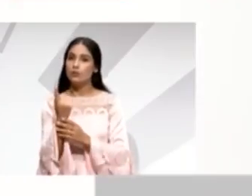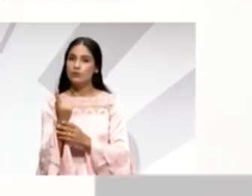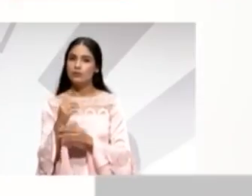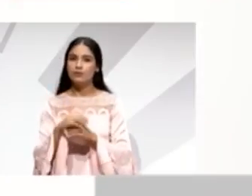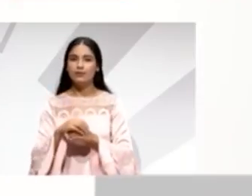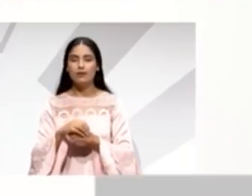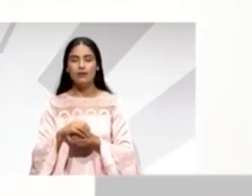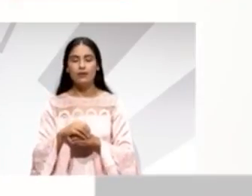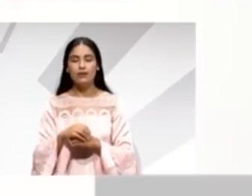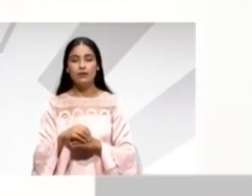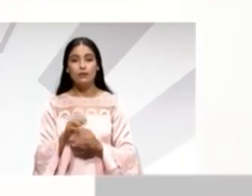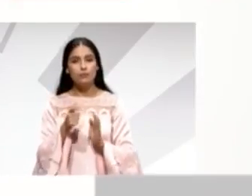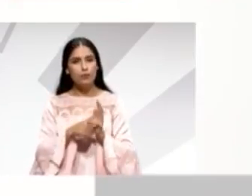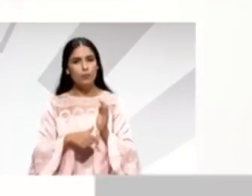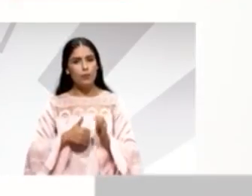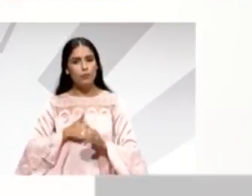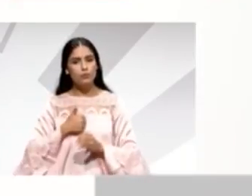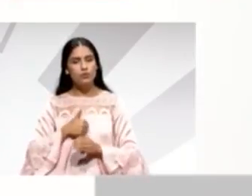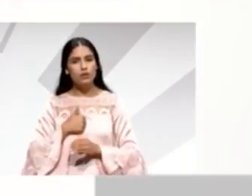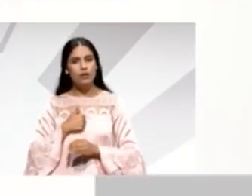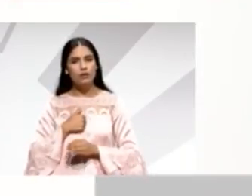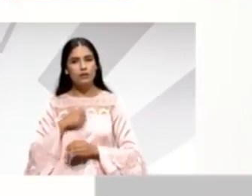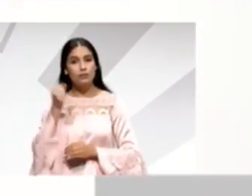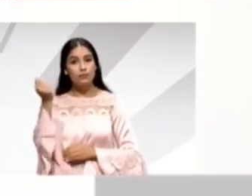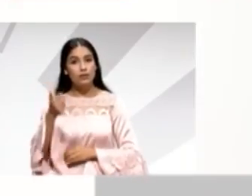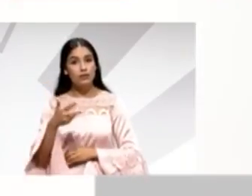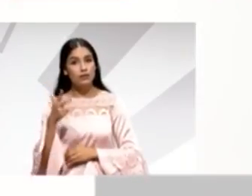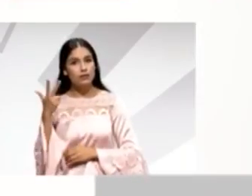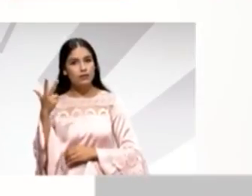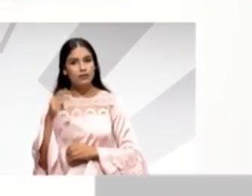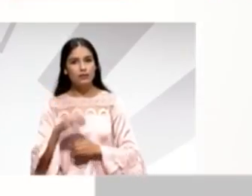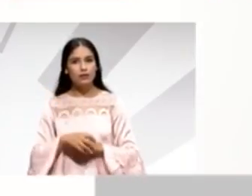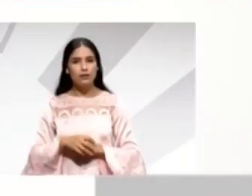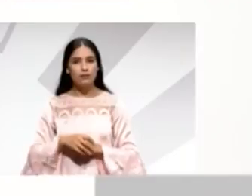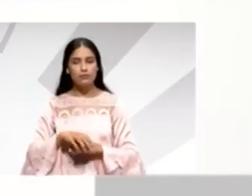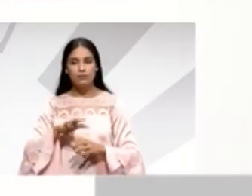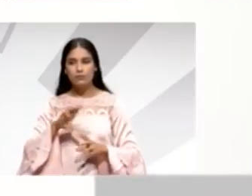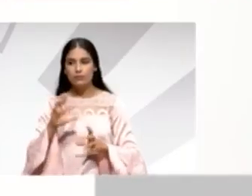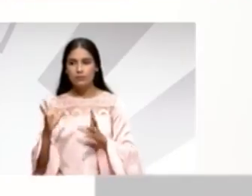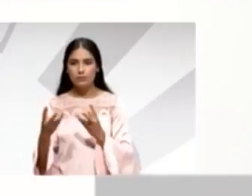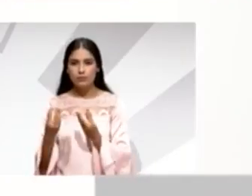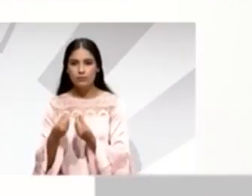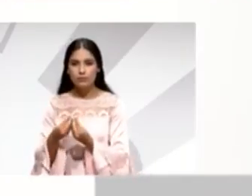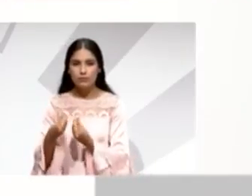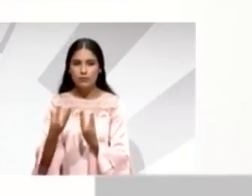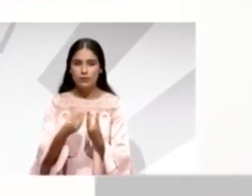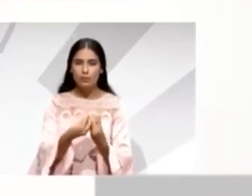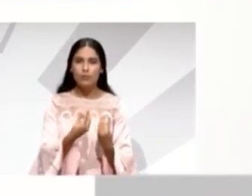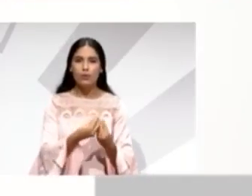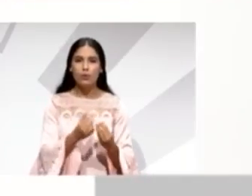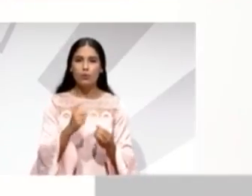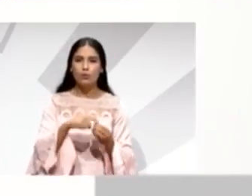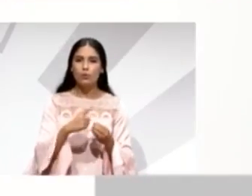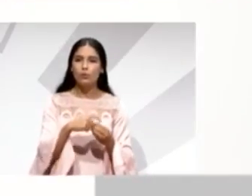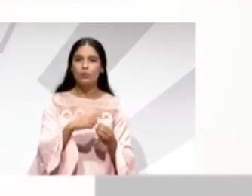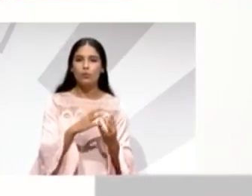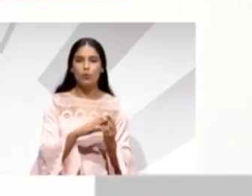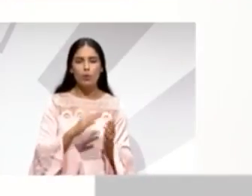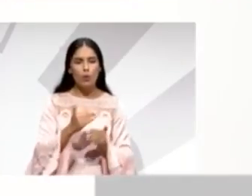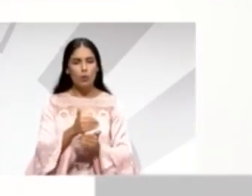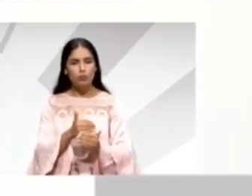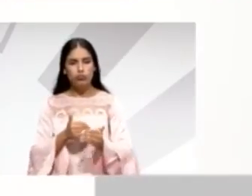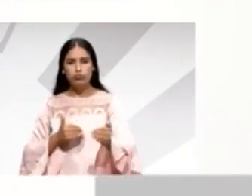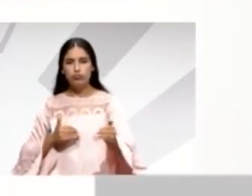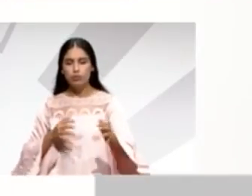هي قائمه مستقله تم تكوينها بعيدا عن التجاذبات السياسيه والاحزاب والوعود اللي لم تتحقق